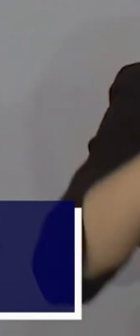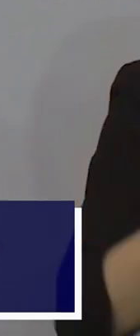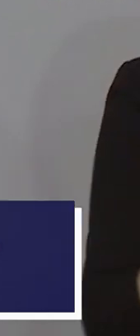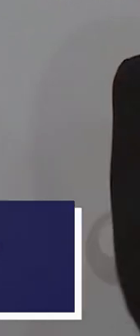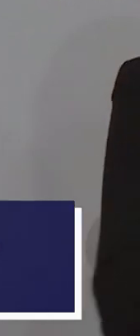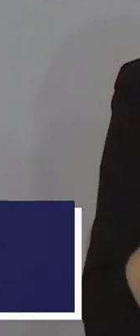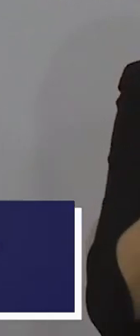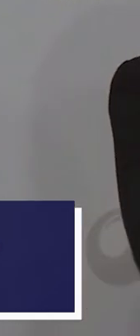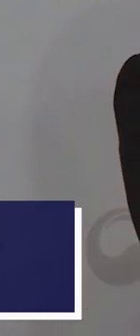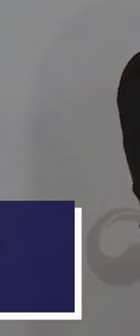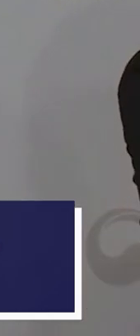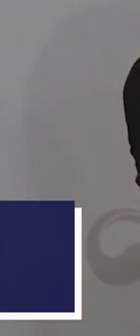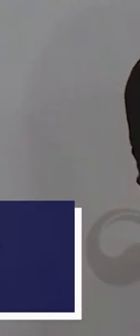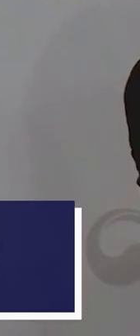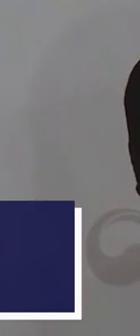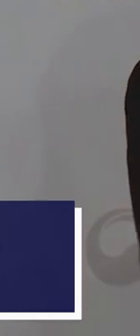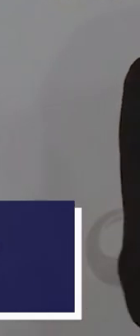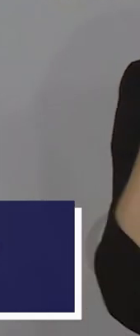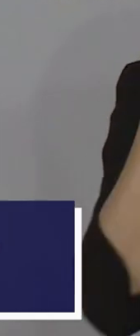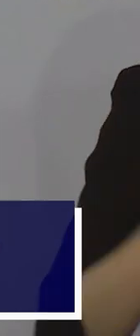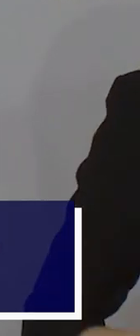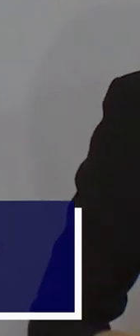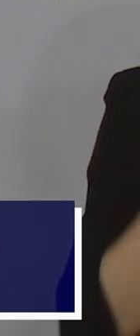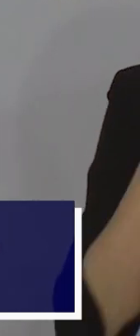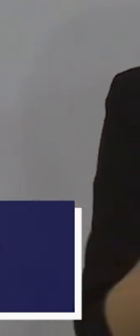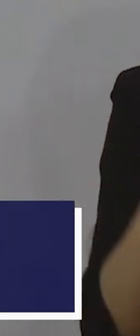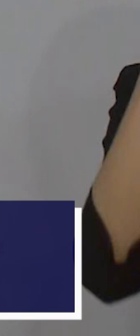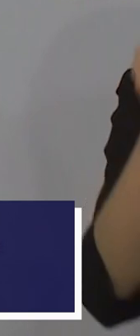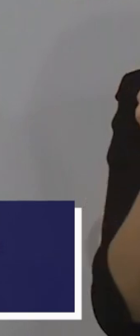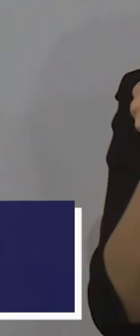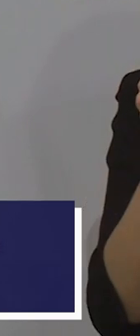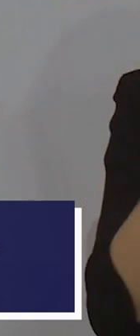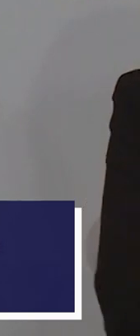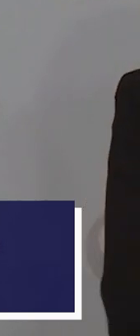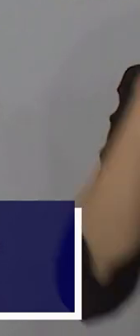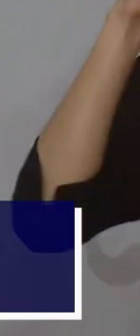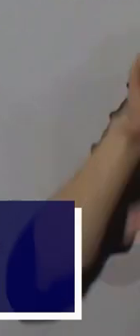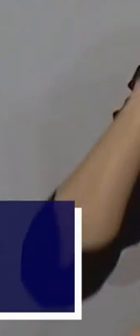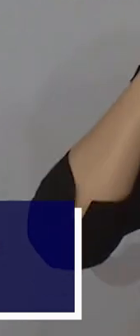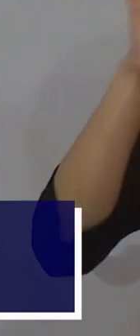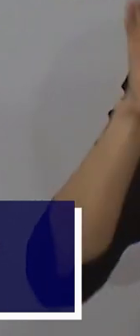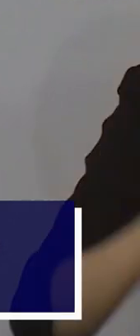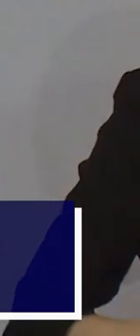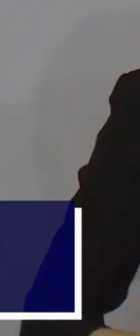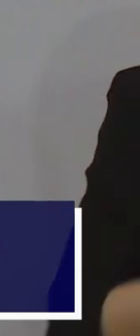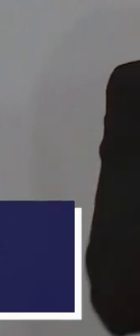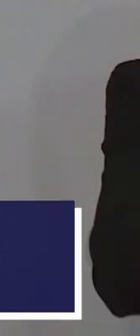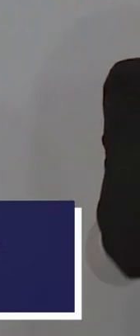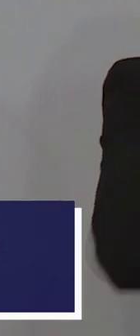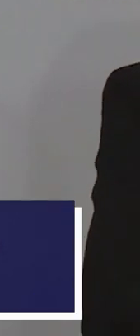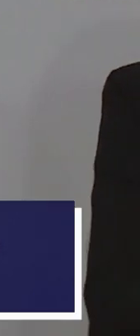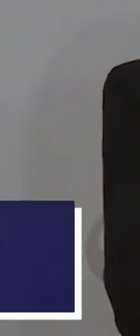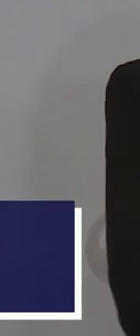주소지를 기준으로 한 겁니다. 이재명 지사께서 발표하신 내용 중에도 보면 인천이나 다른 지역의